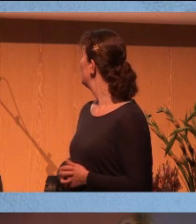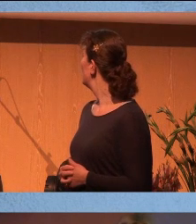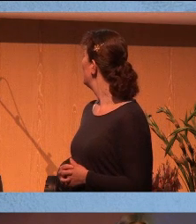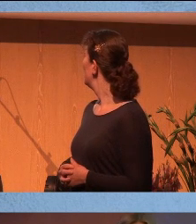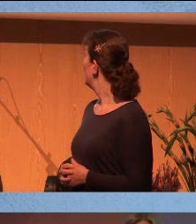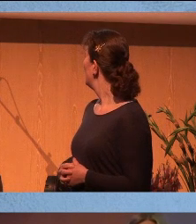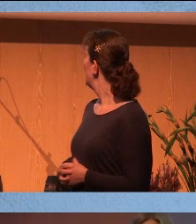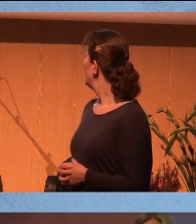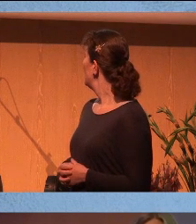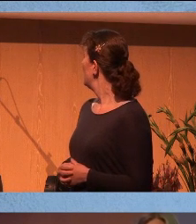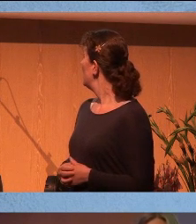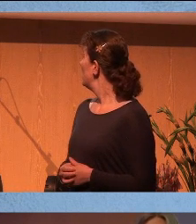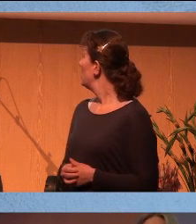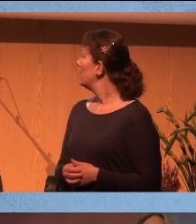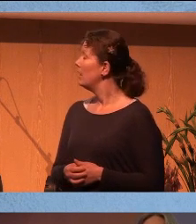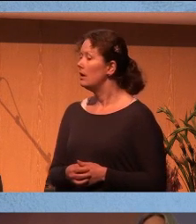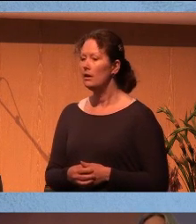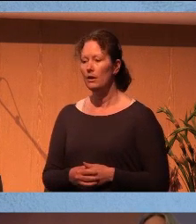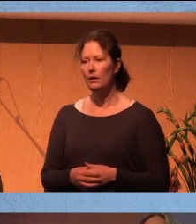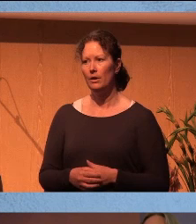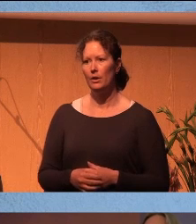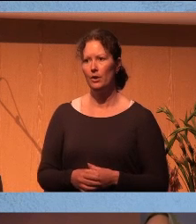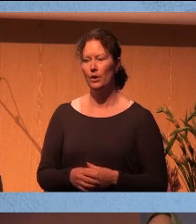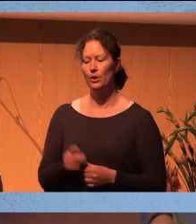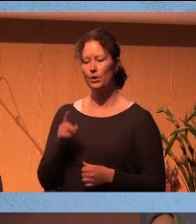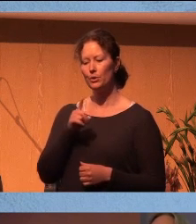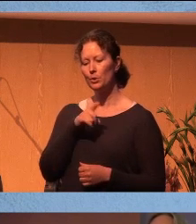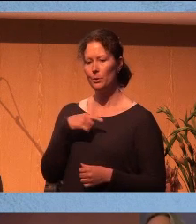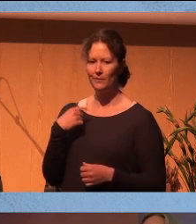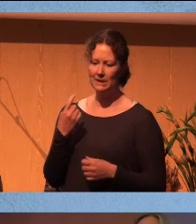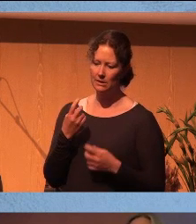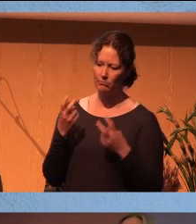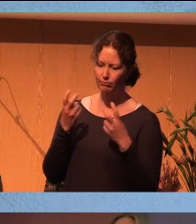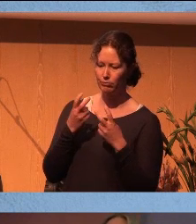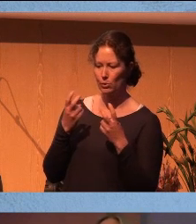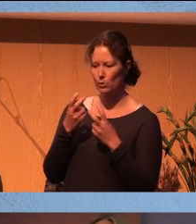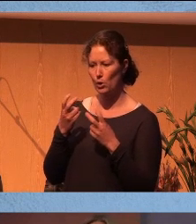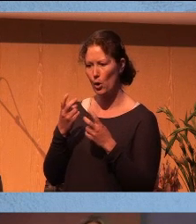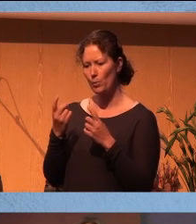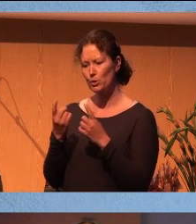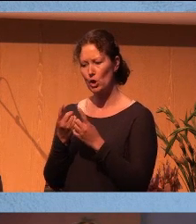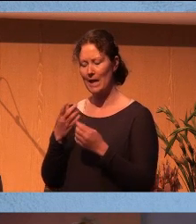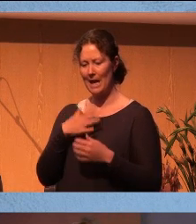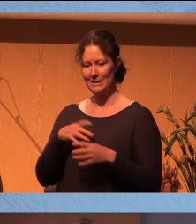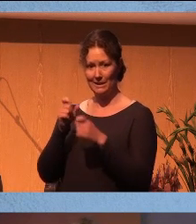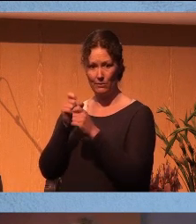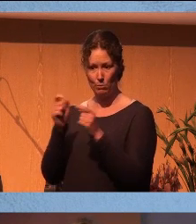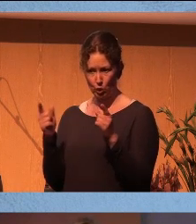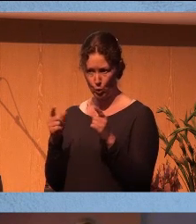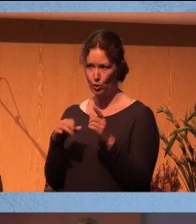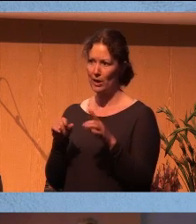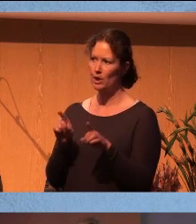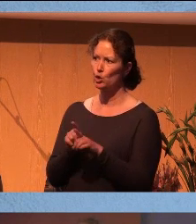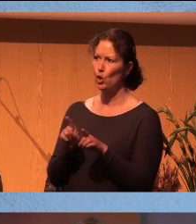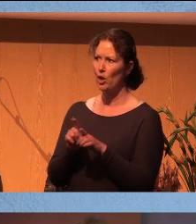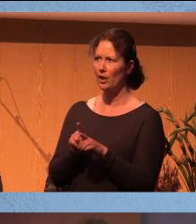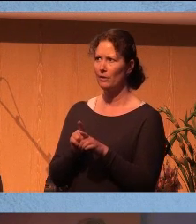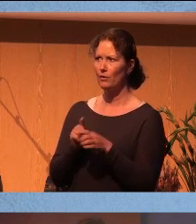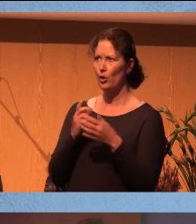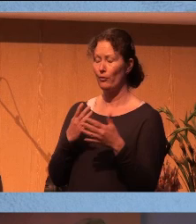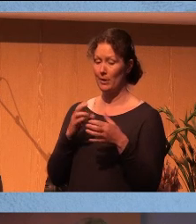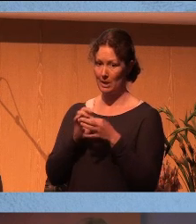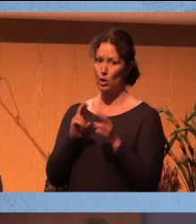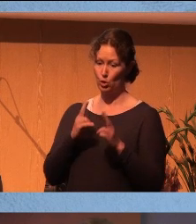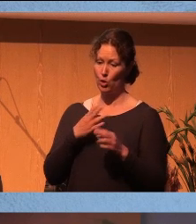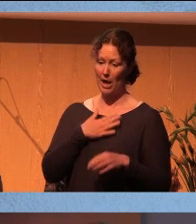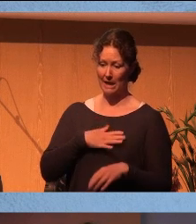Når vi skal oppsøke helseinformasjon, så det dessverre slik at vi ofte, og det gjelder også